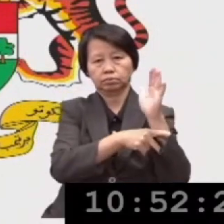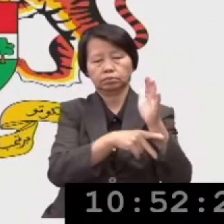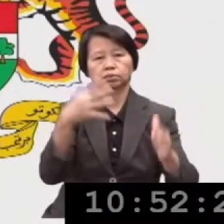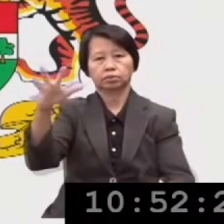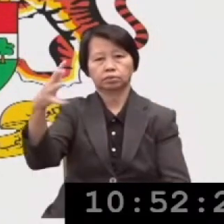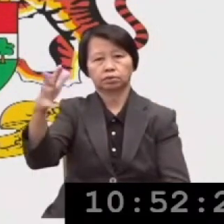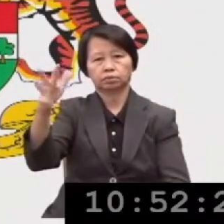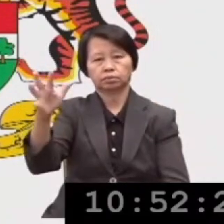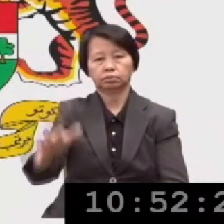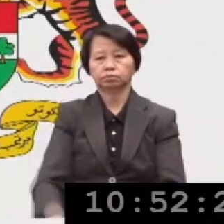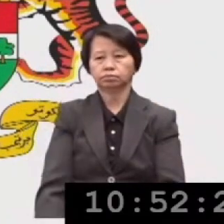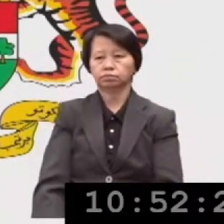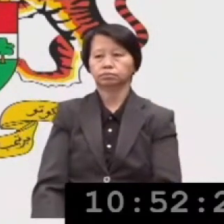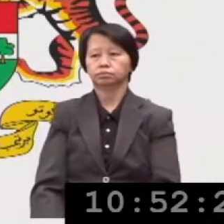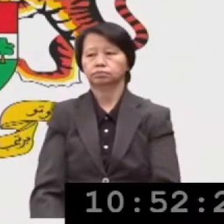ke-15